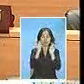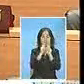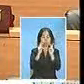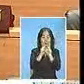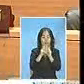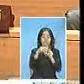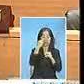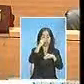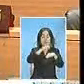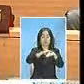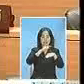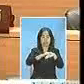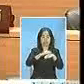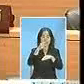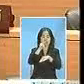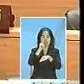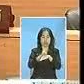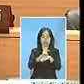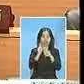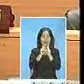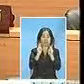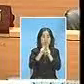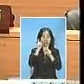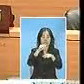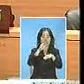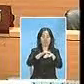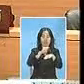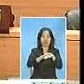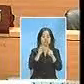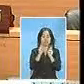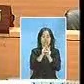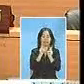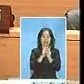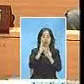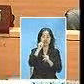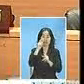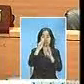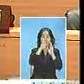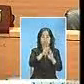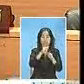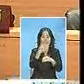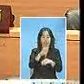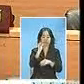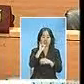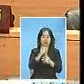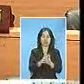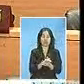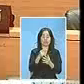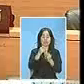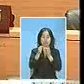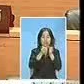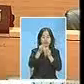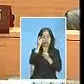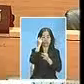านประธานบอกท่านประธานสามารถบอกด้วยนะครับว่ากรรมธิการได้มอบหมายท่านสุนัยชี้แจงจะได้เข้าใจต